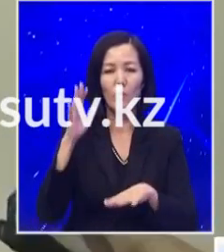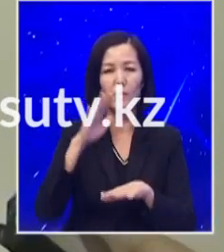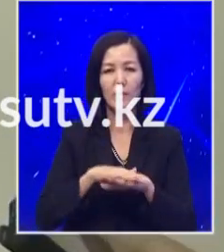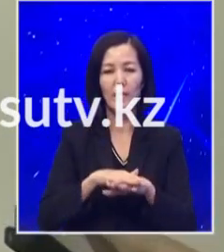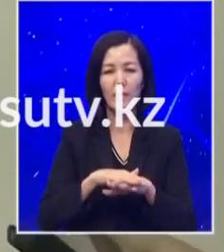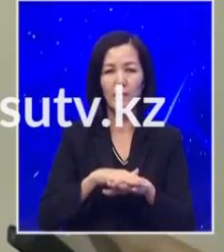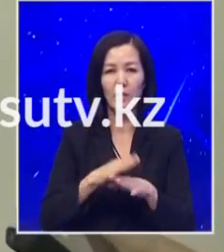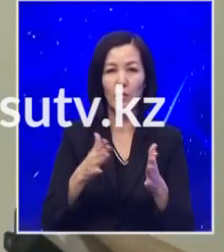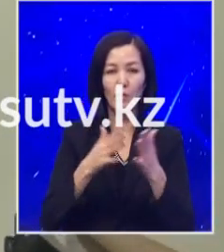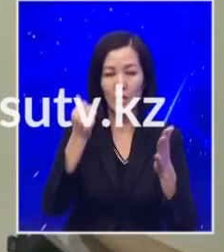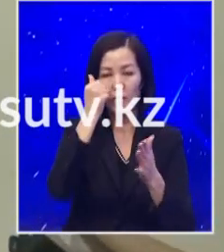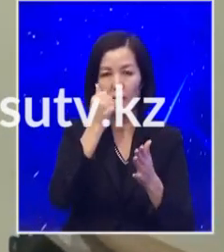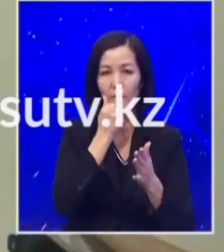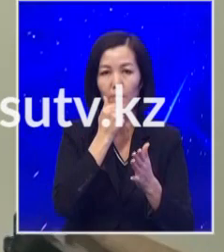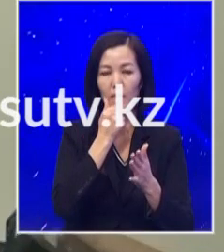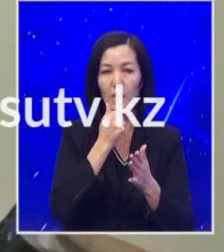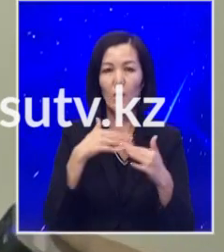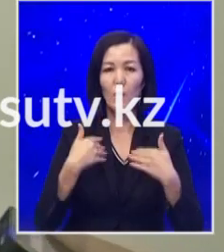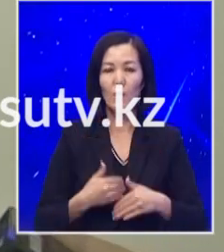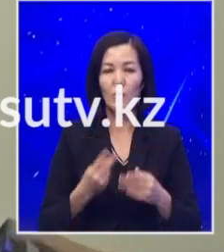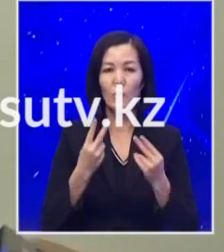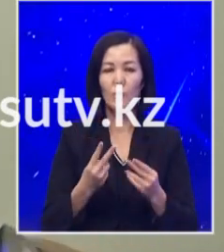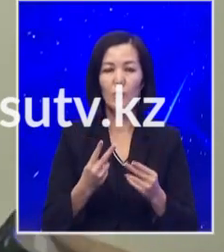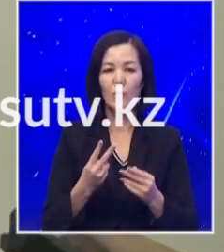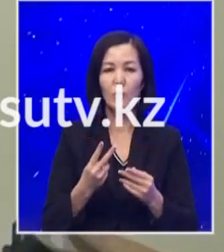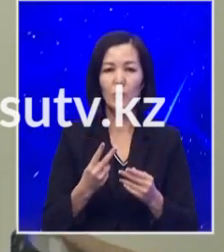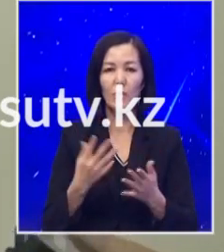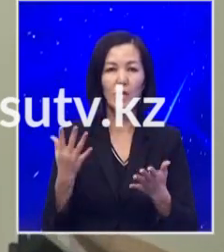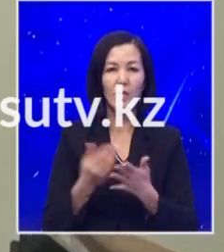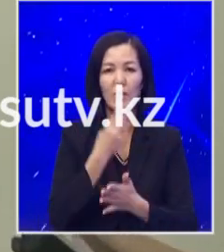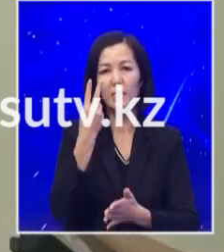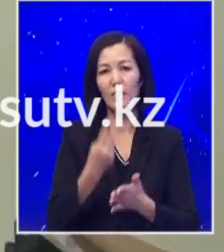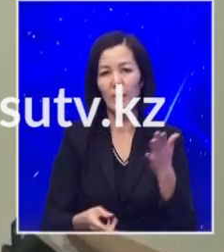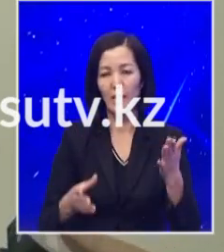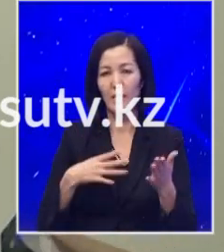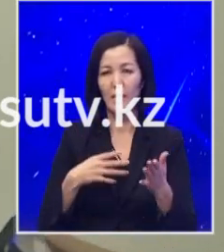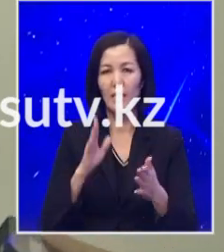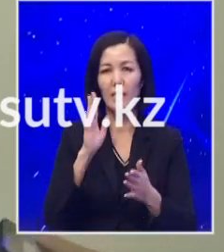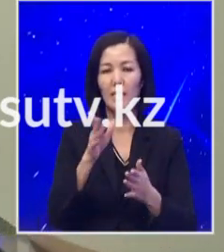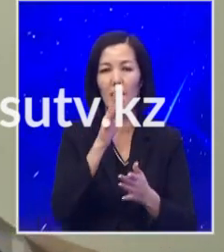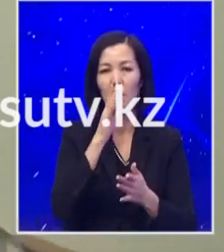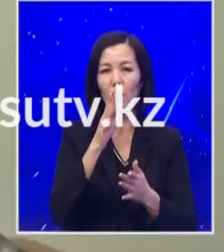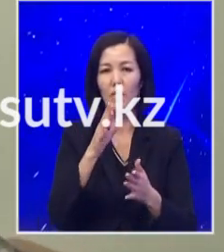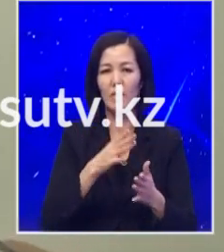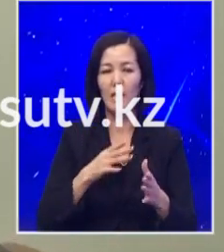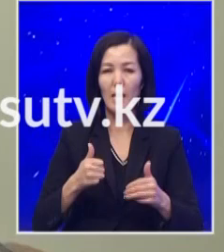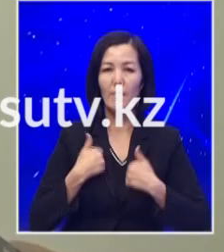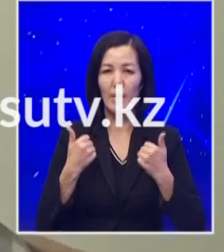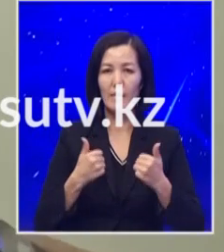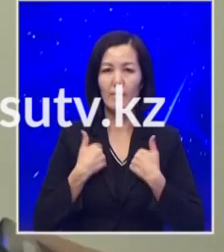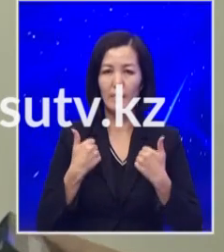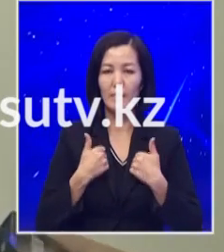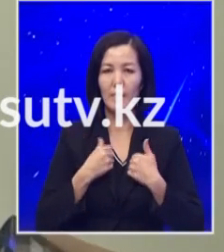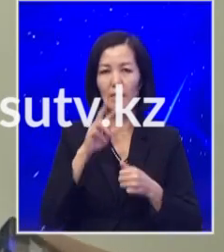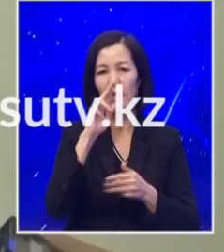Амандық Баталовқа да алғысымыз шексіз. Өкінішке орай осы жолы біз жеңісті қолдан беріп қойдық. Енді алдағы уақытта барымызды салып, кеткен